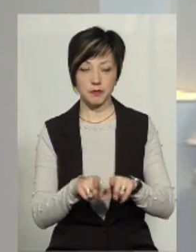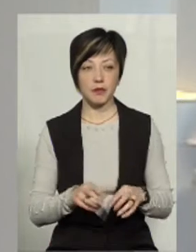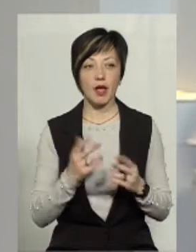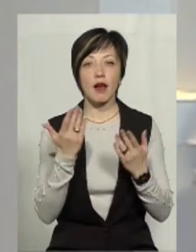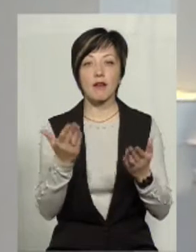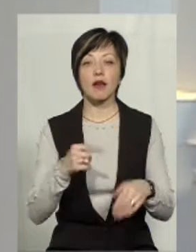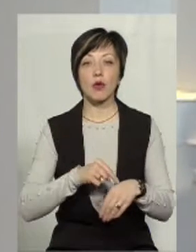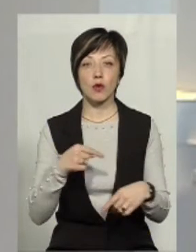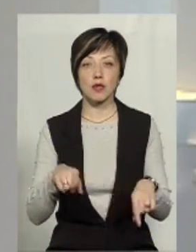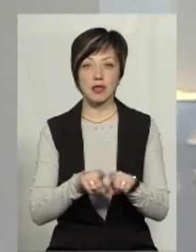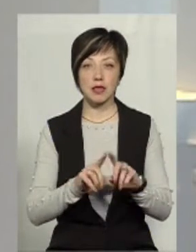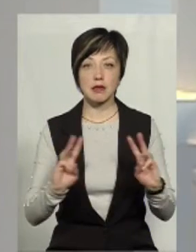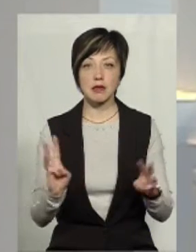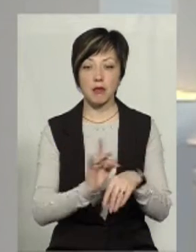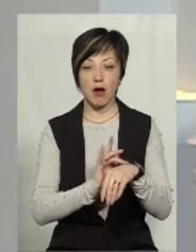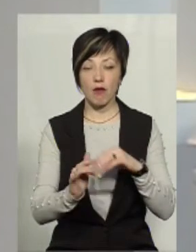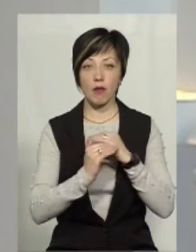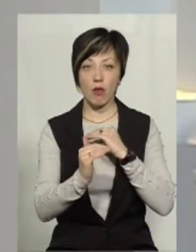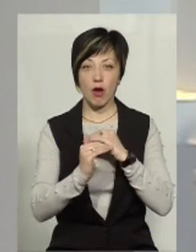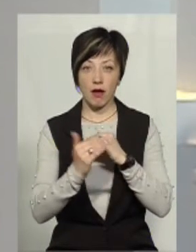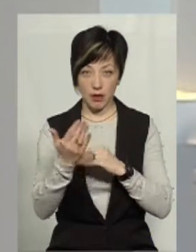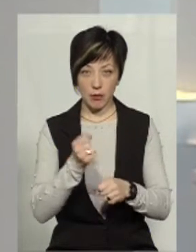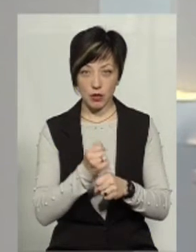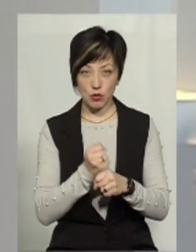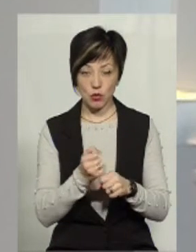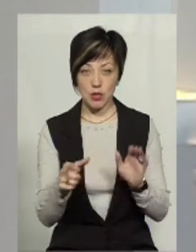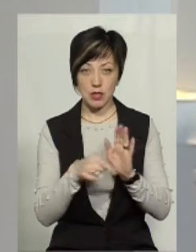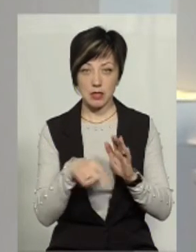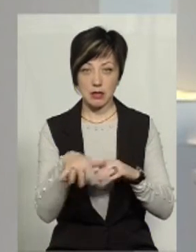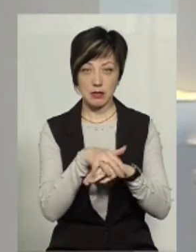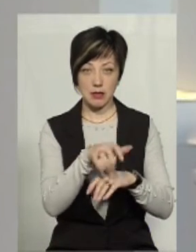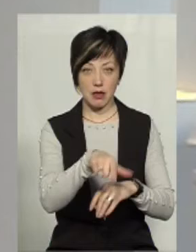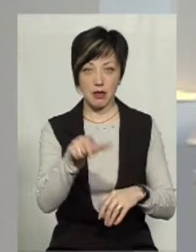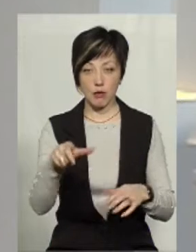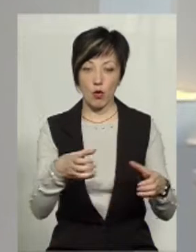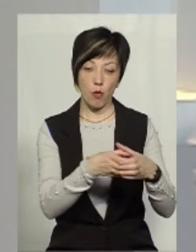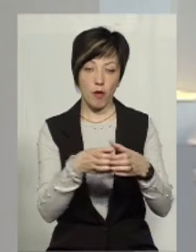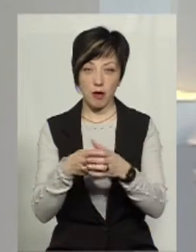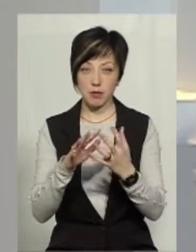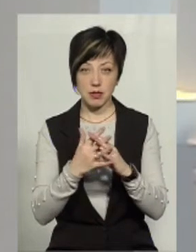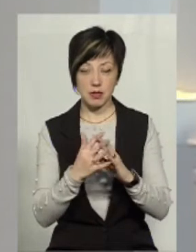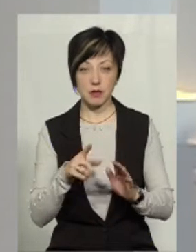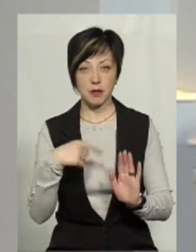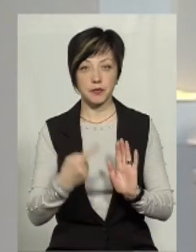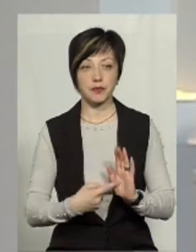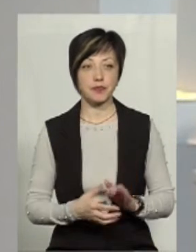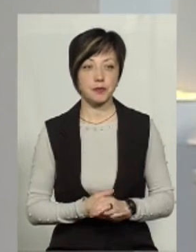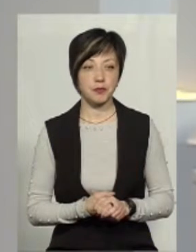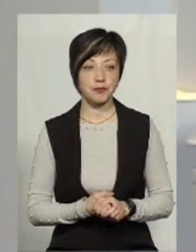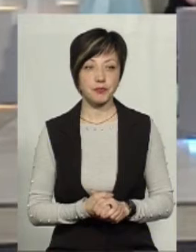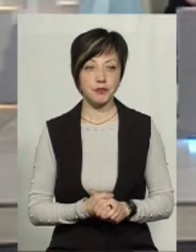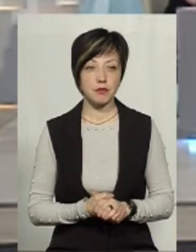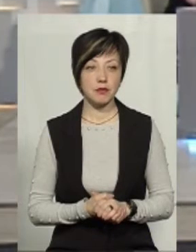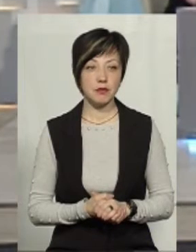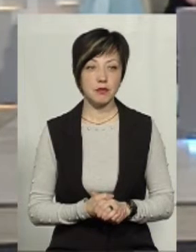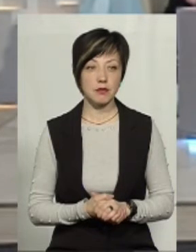ви реагуєте на такі от спалювання на полях? Ви працюєте з громадами сільськими?